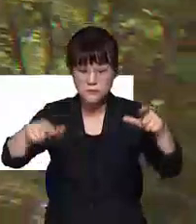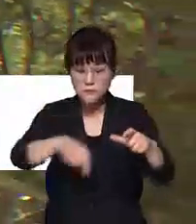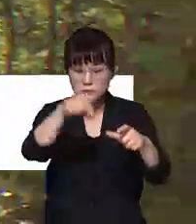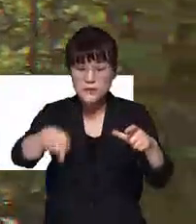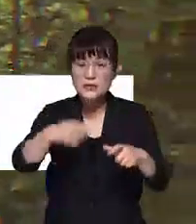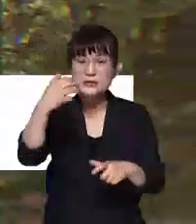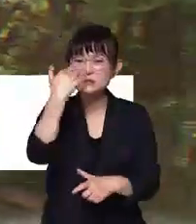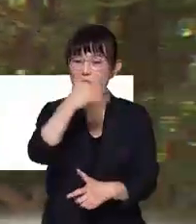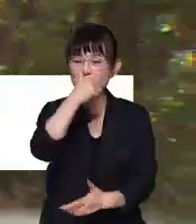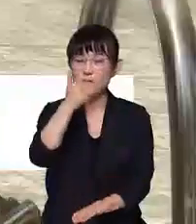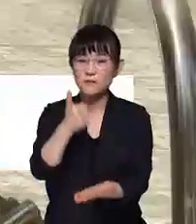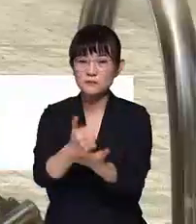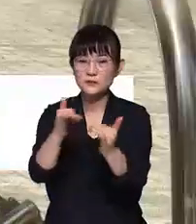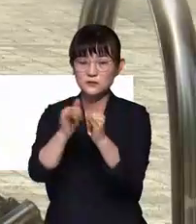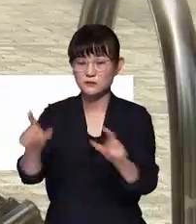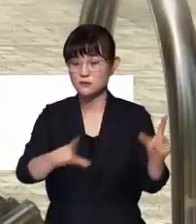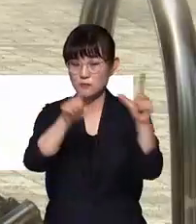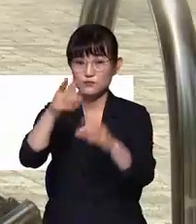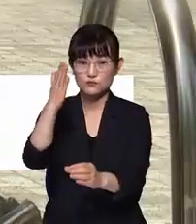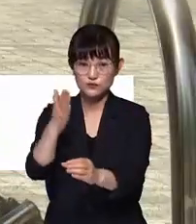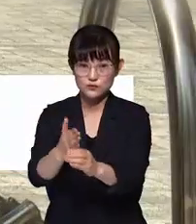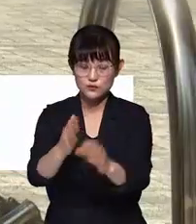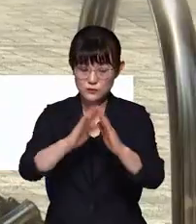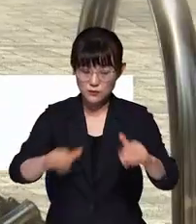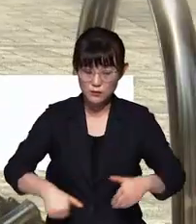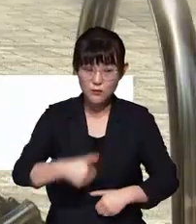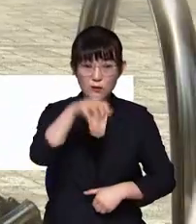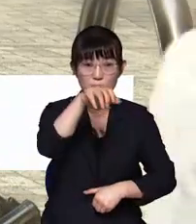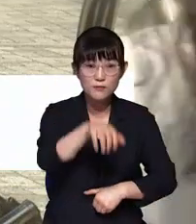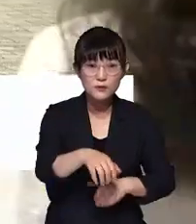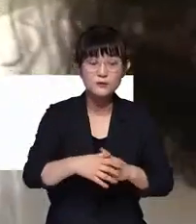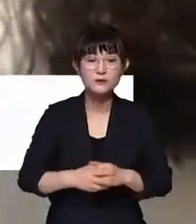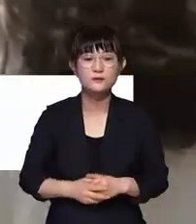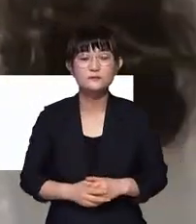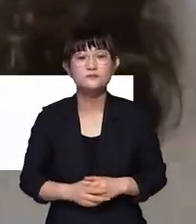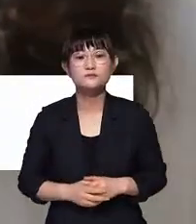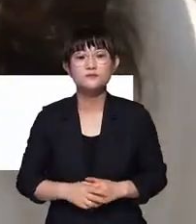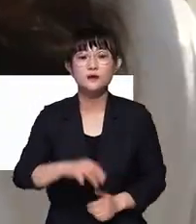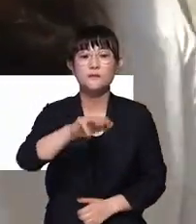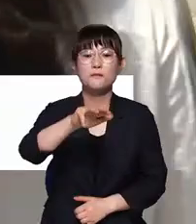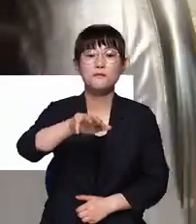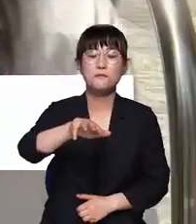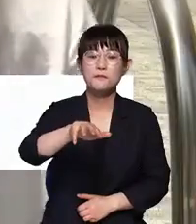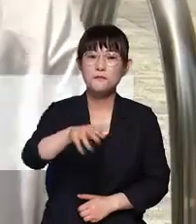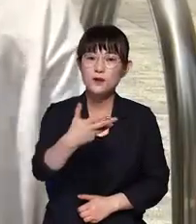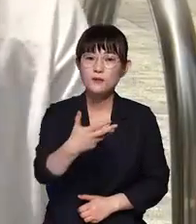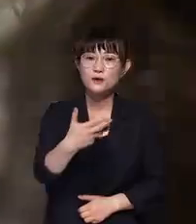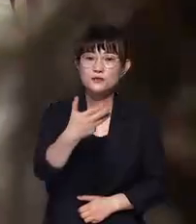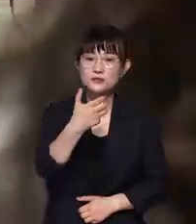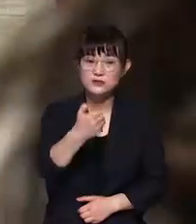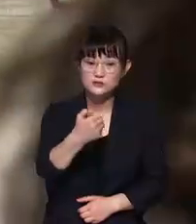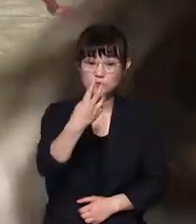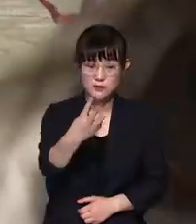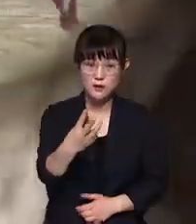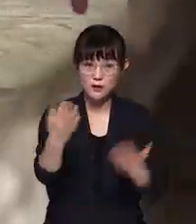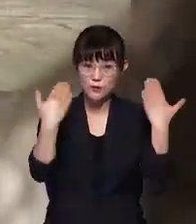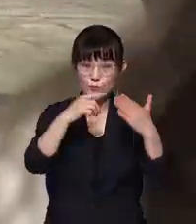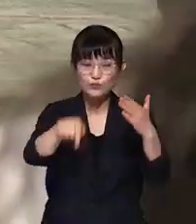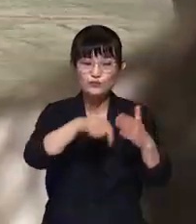살고 있는 것으로 파악됐습니다. 전남 지역은 성범죄자 인근 거주율이 전체 학교 853곳